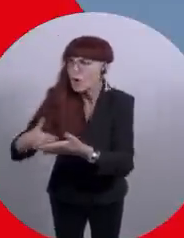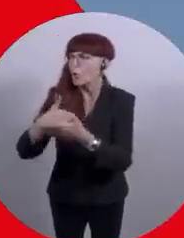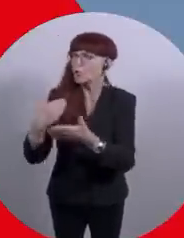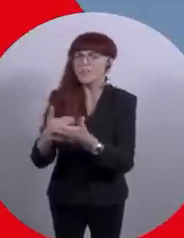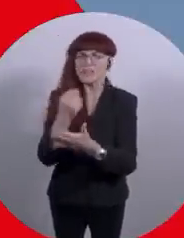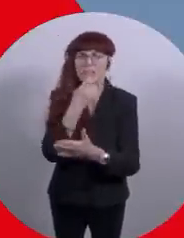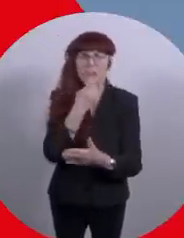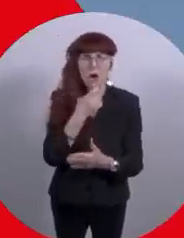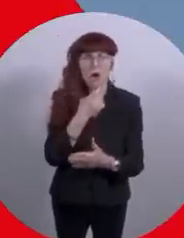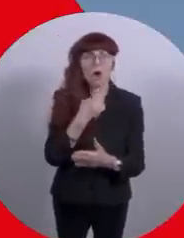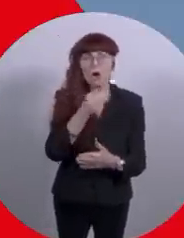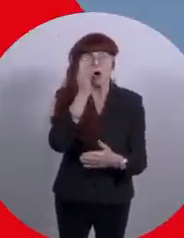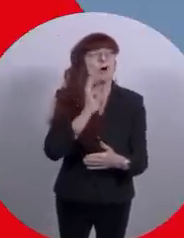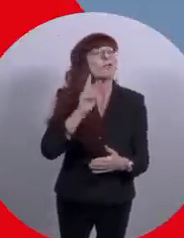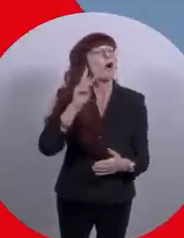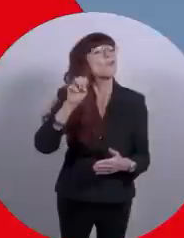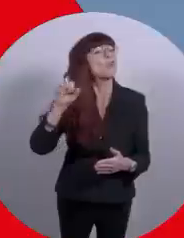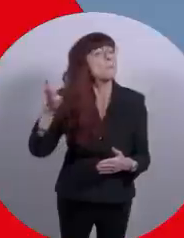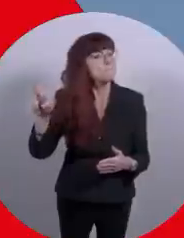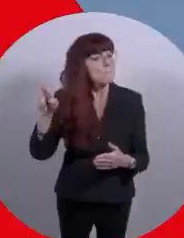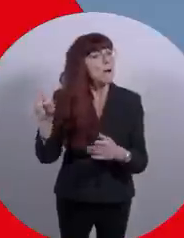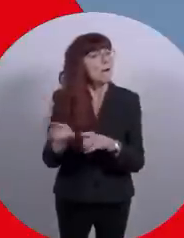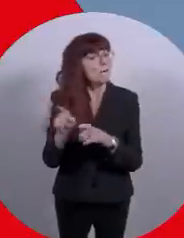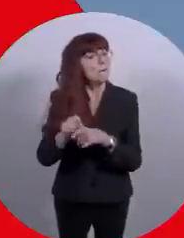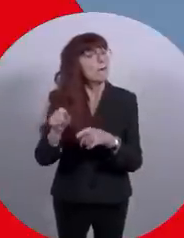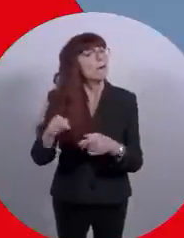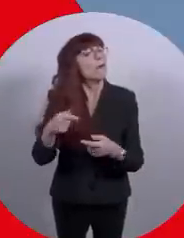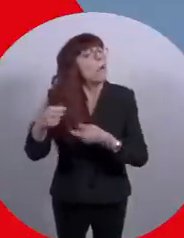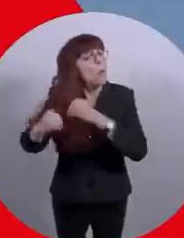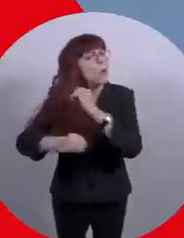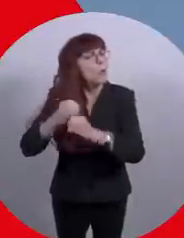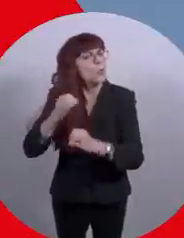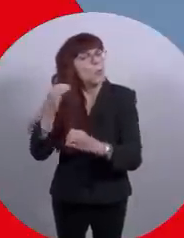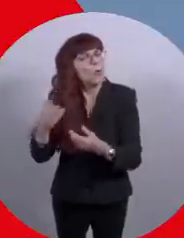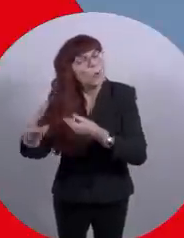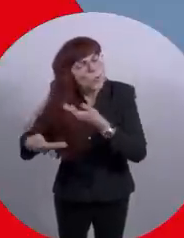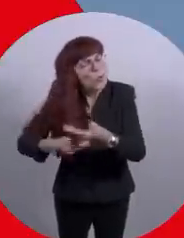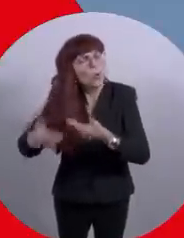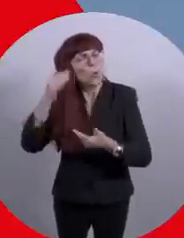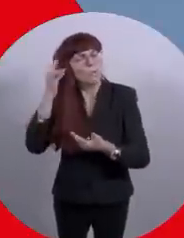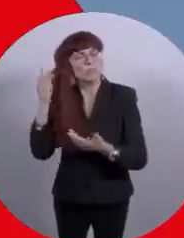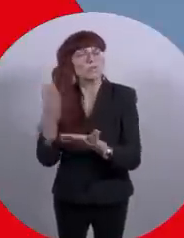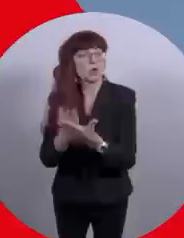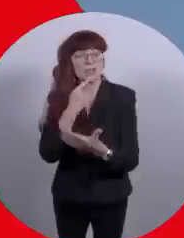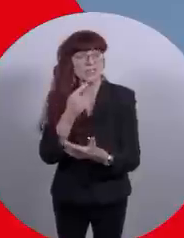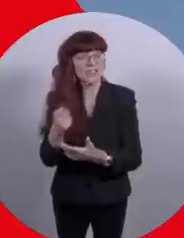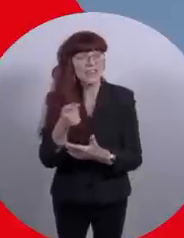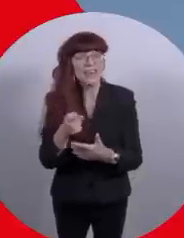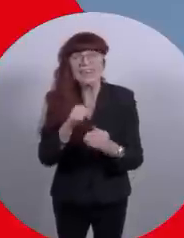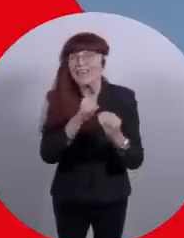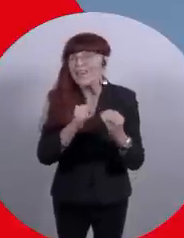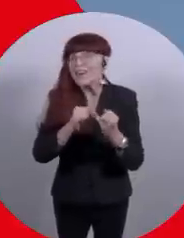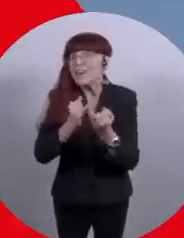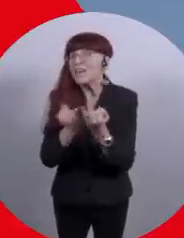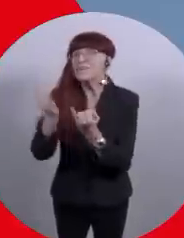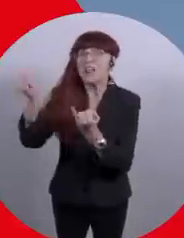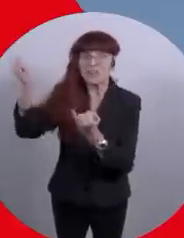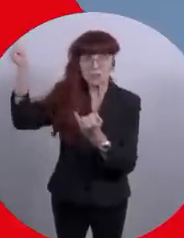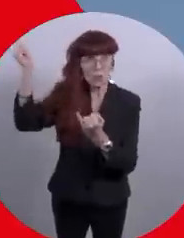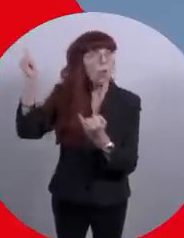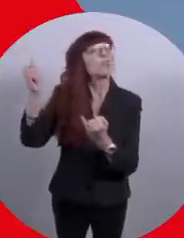Weber hat festgestellt wie alles führenden ÖkonomInnen dass wir wissen und auch gesichert haben dass diese Inflation zusätzlich noch ganz stark